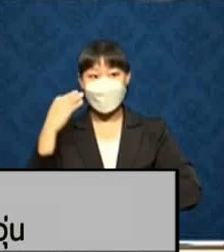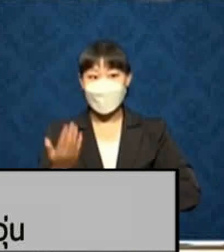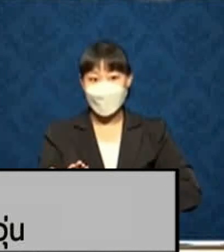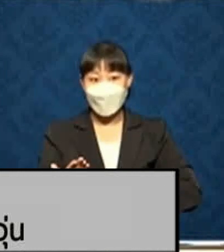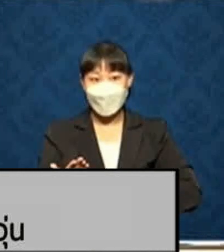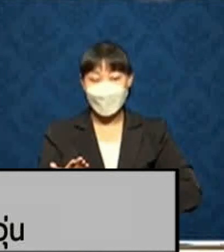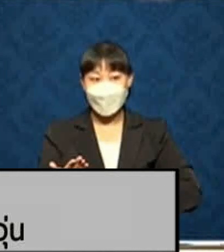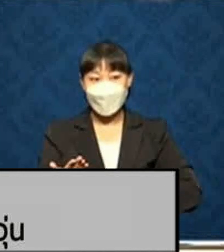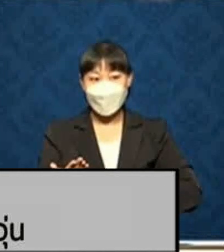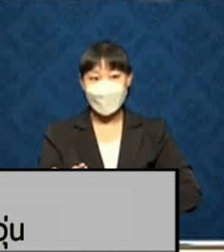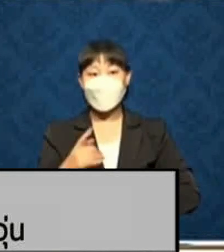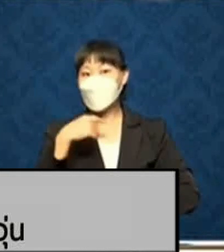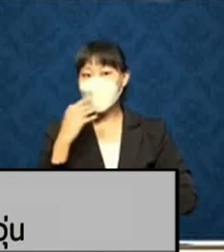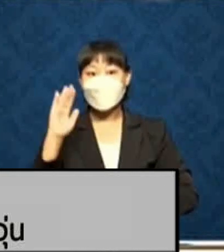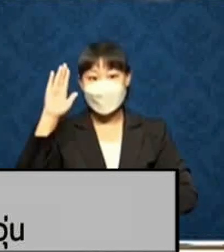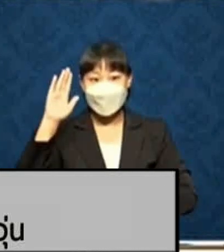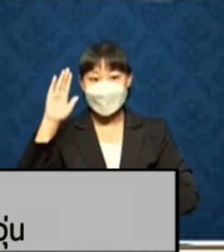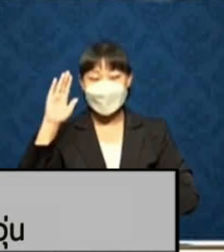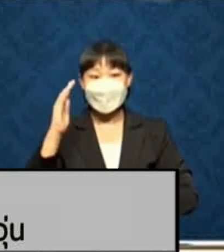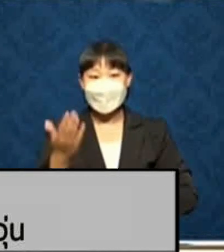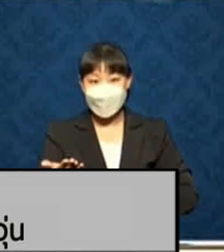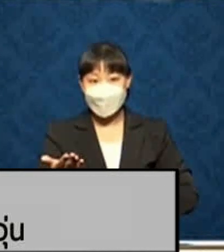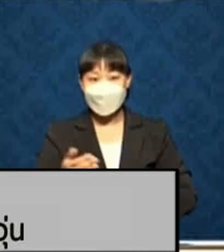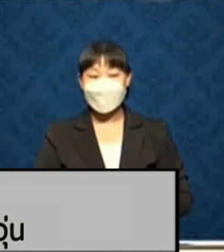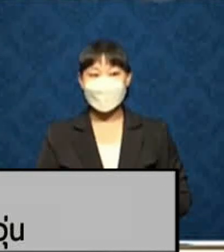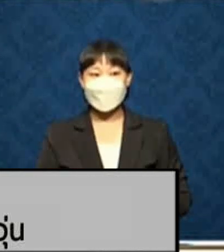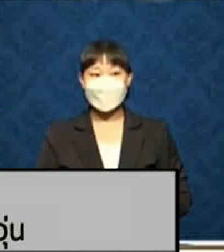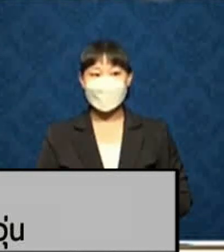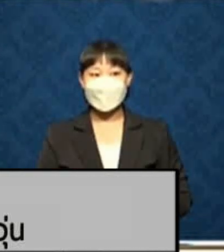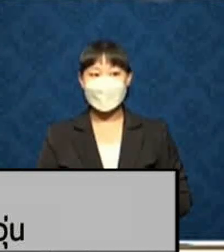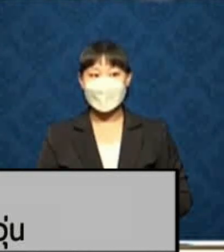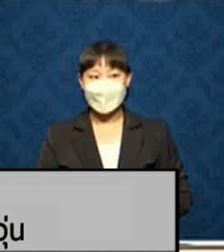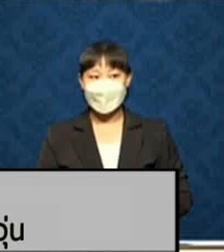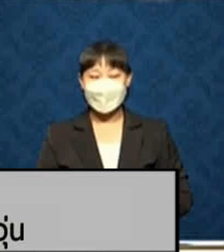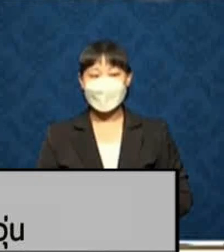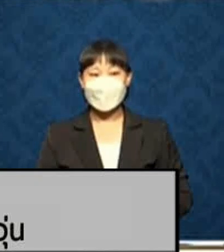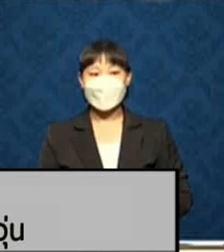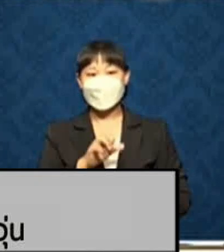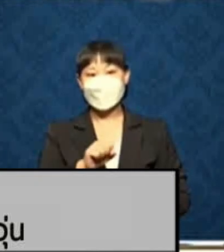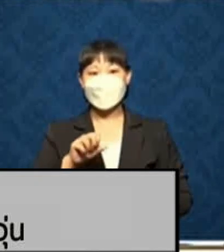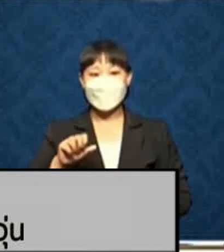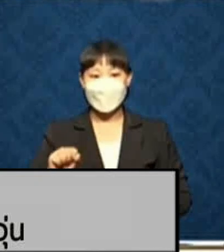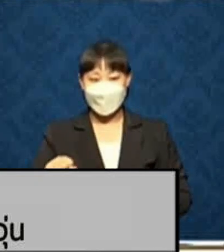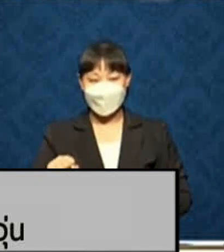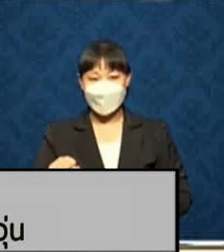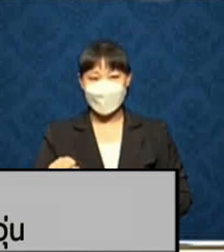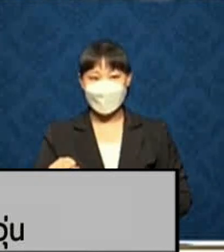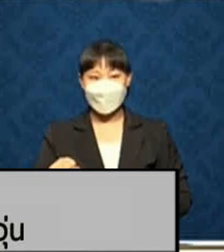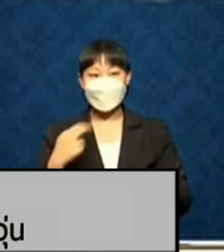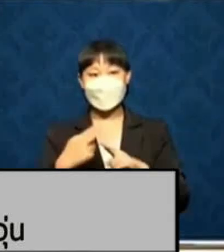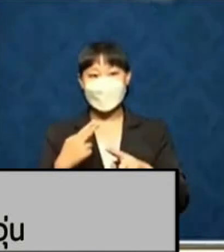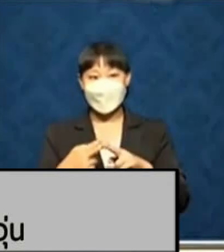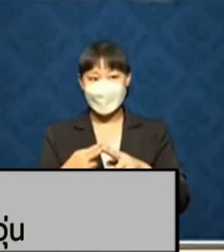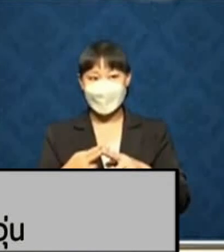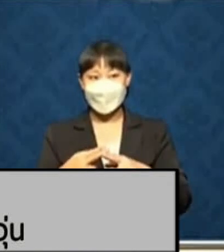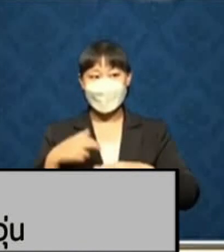วงรายต่อไปครับ อิศุกสินธารานนท์ครับสมาชิกสภาผู้แทนราษฎรแบบบัญชีรายชื่อและ